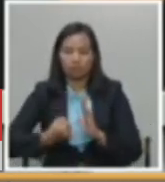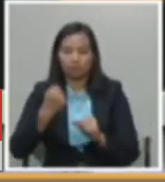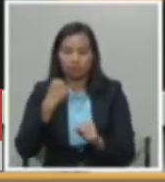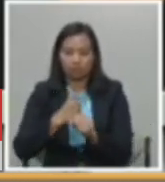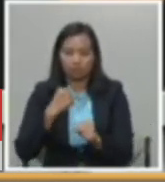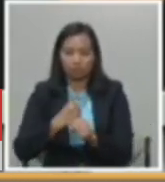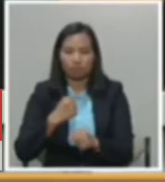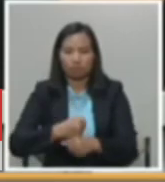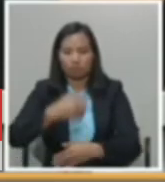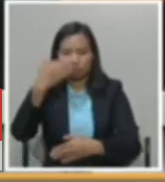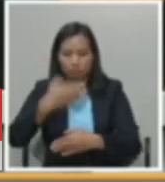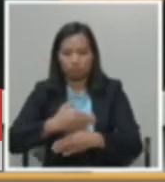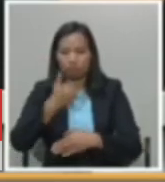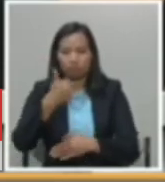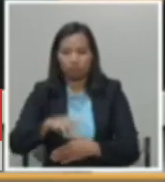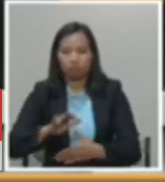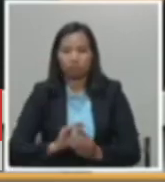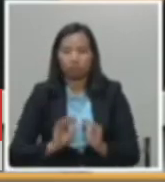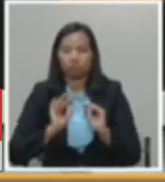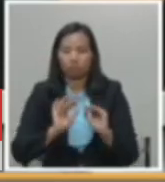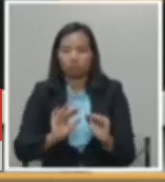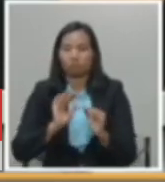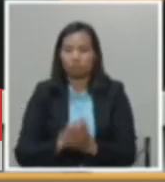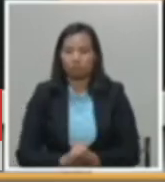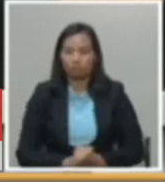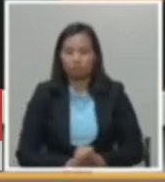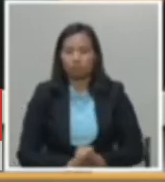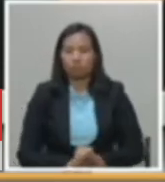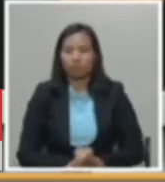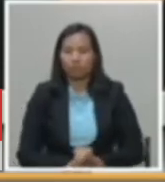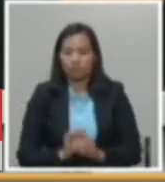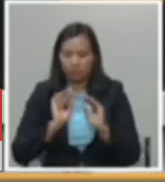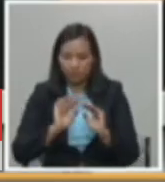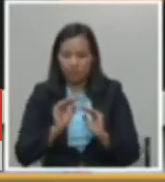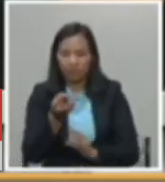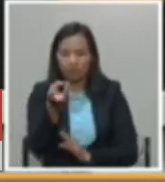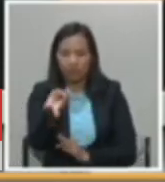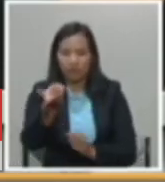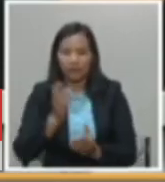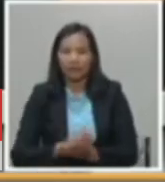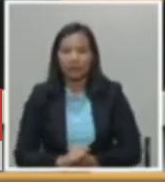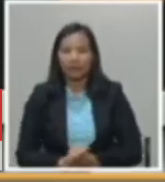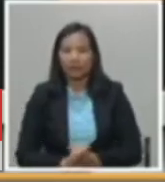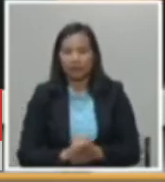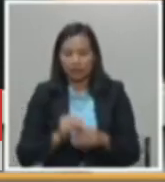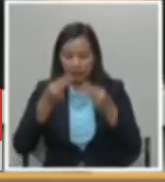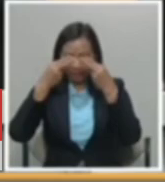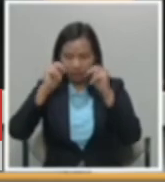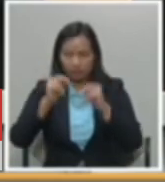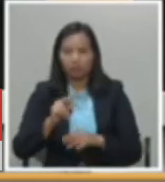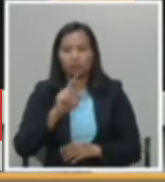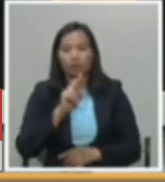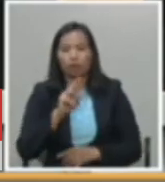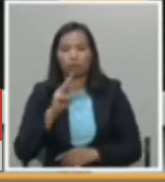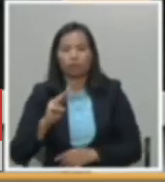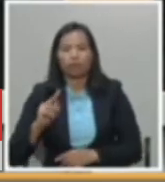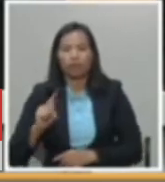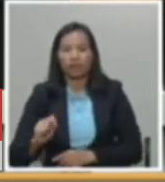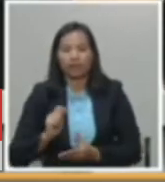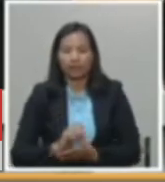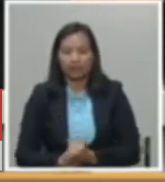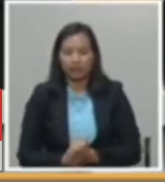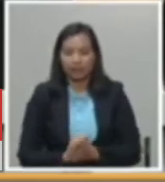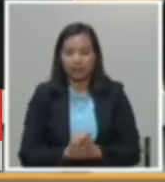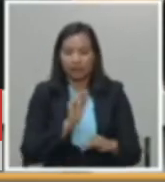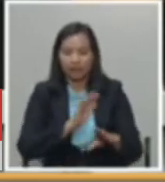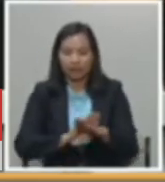ชลประทานได้ครับขอฝากท่านด้วยและอีกสิ่งหนึ่งขอฝากนิดเดียวครับท่านนายกคณะมนตรีนะครับท่านอย่าชักช